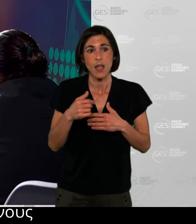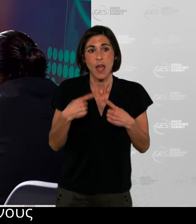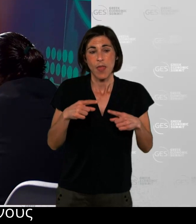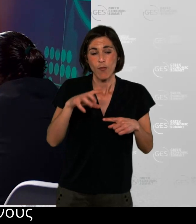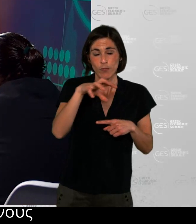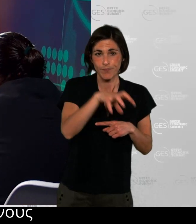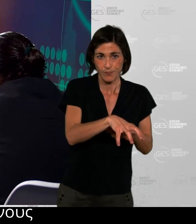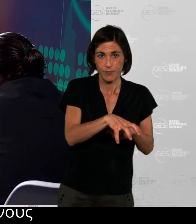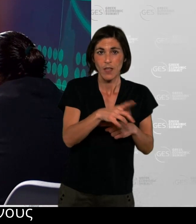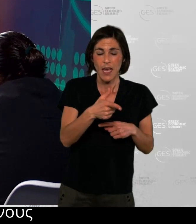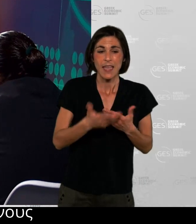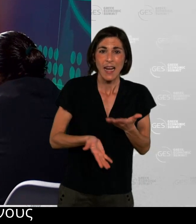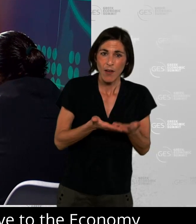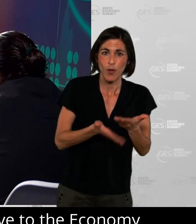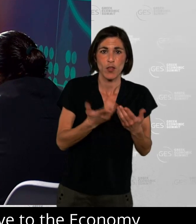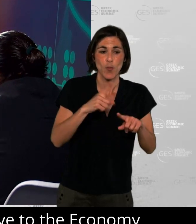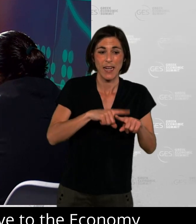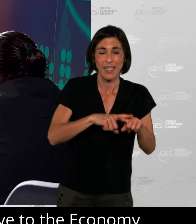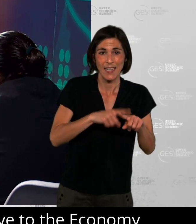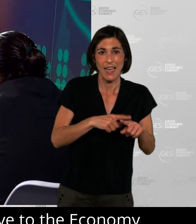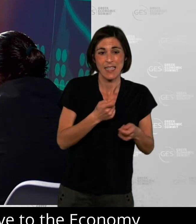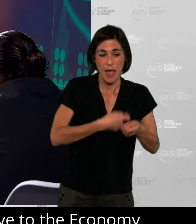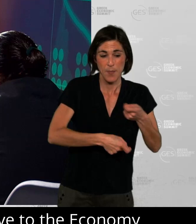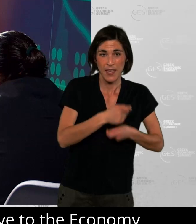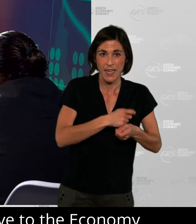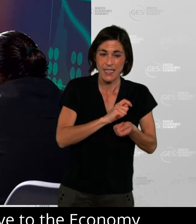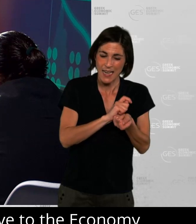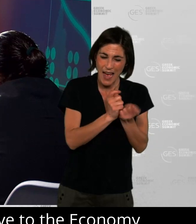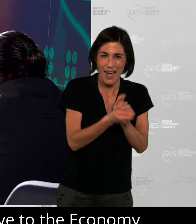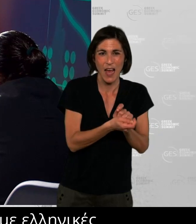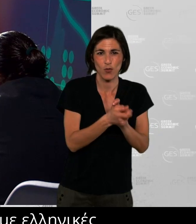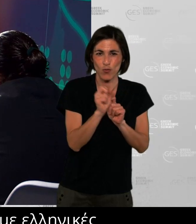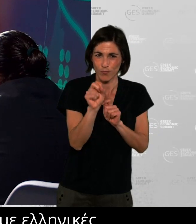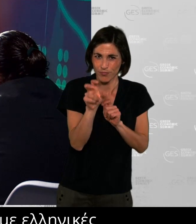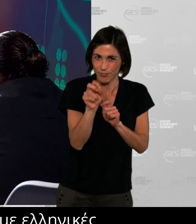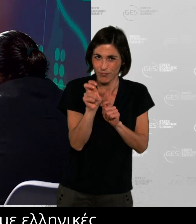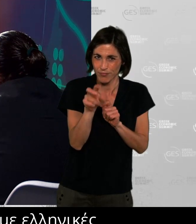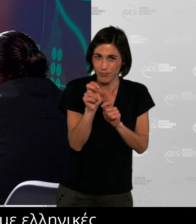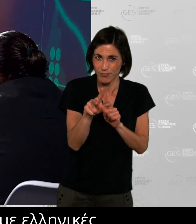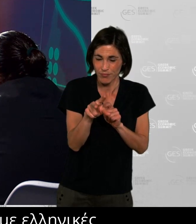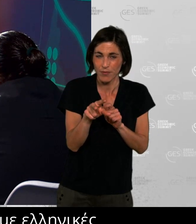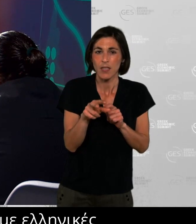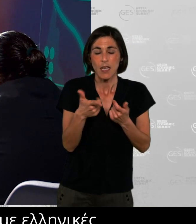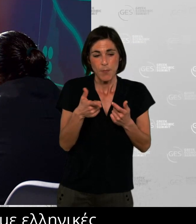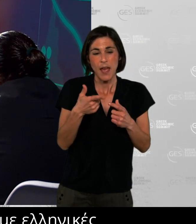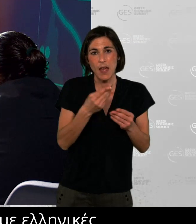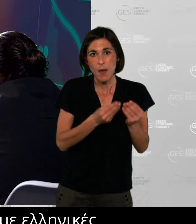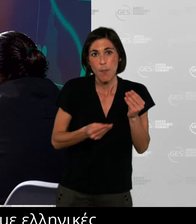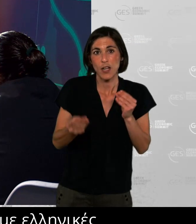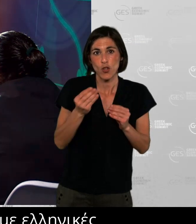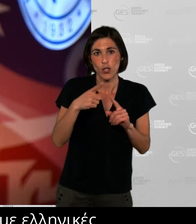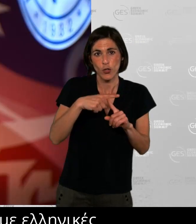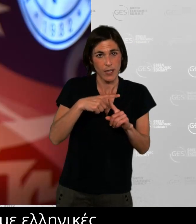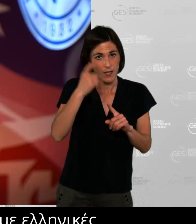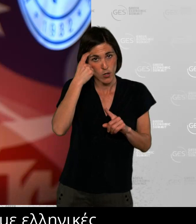ακριβώς για να βοηθήσουμε ελληνικές επιχειρήσεις να μετασχηματιστούν ψηφιακά με core τεχνολογίες στην τεχνητή νοημοσύνη και στο διαδίκτυο